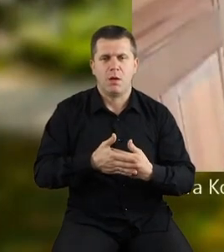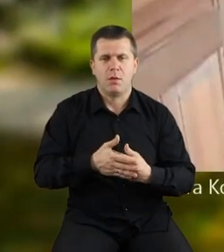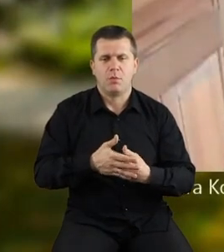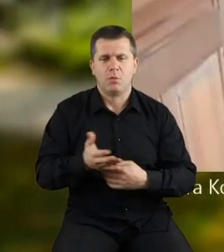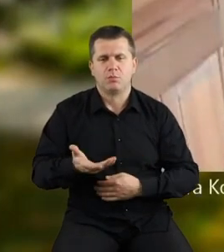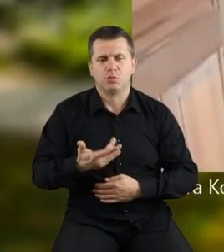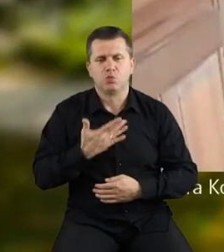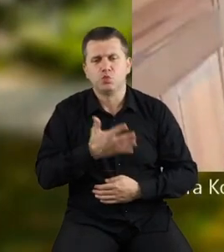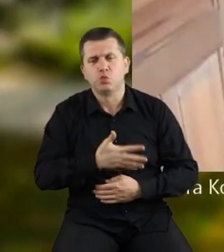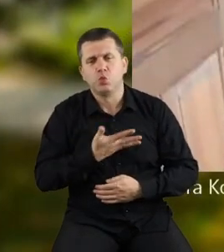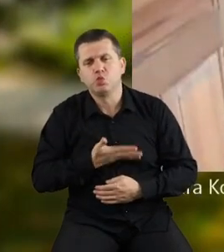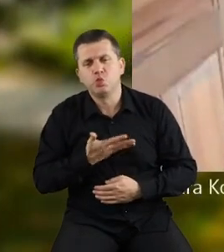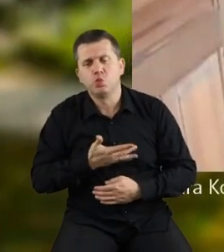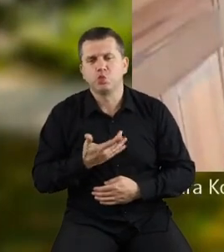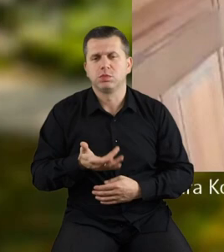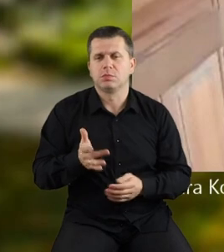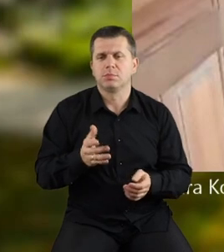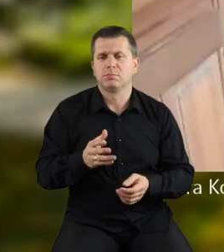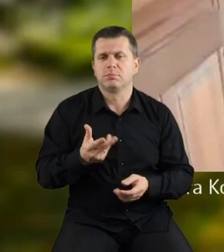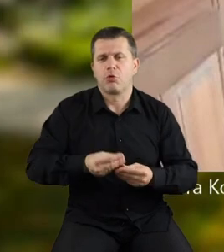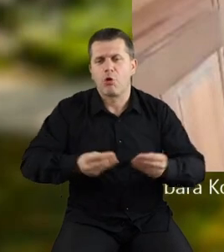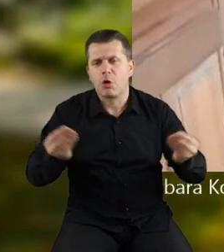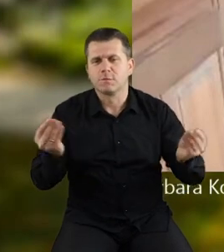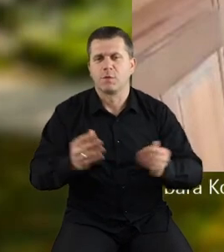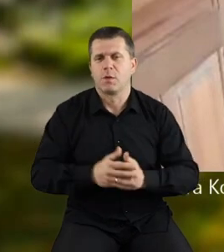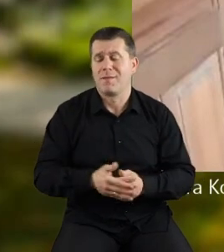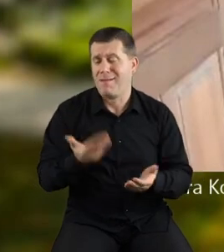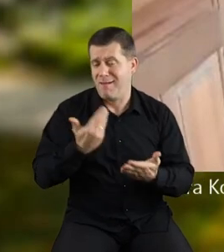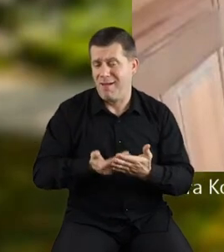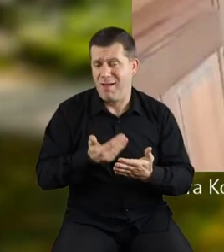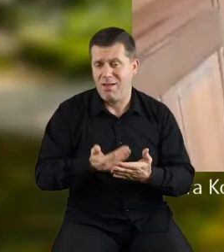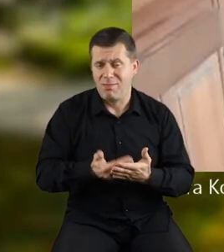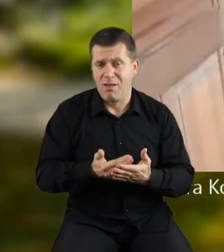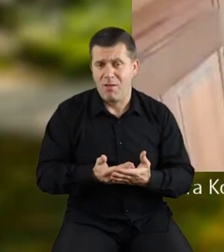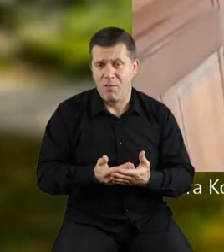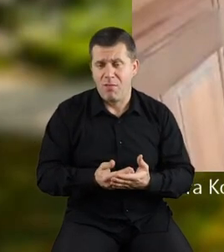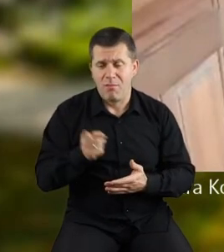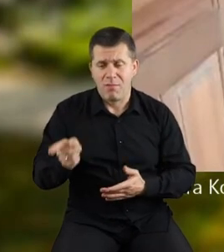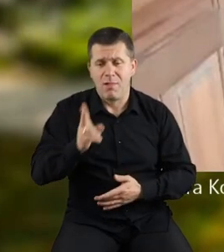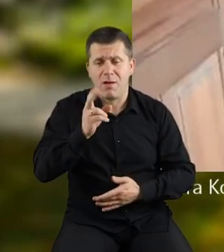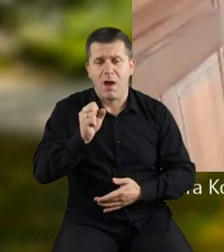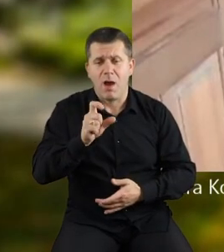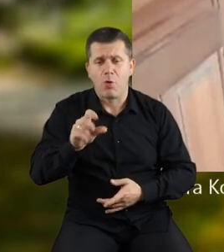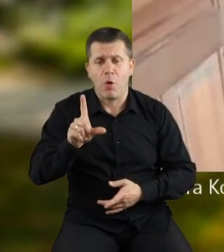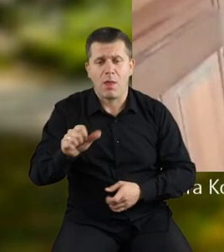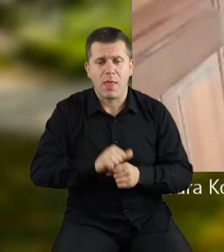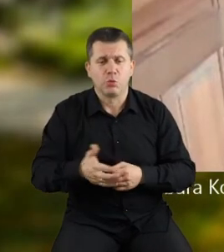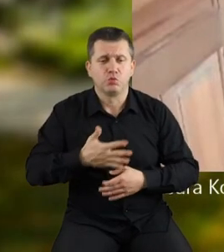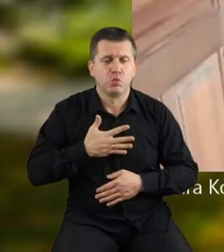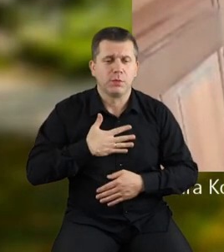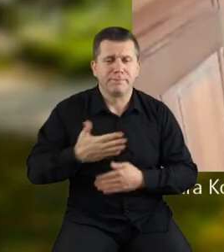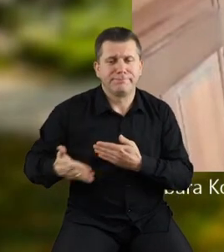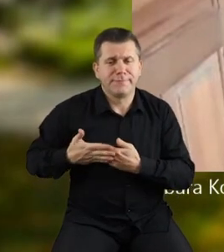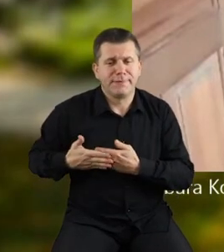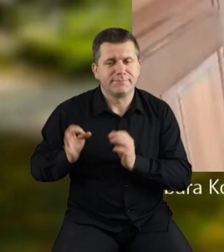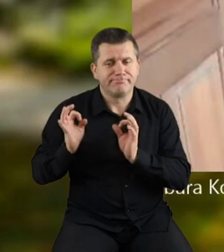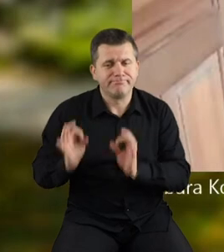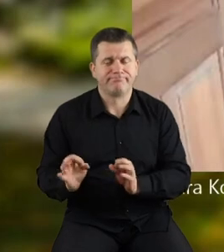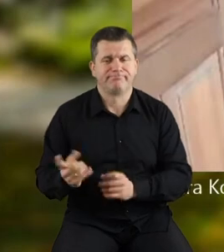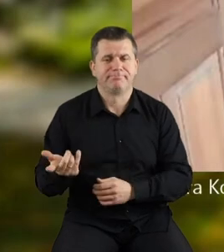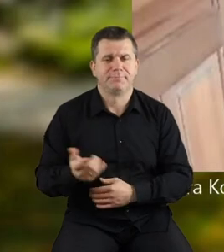sensie uczuciowym i rozwojowym. I dlatego Karol jest nam